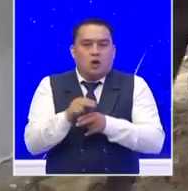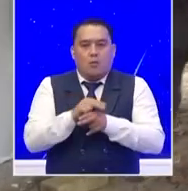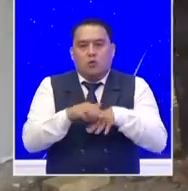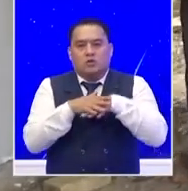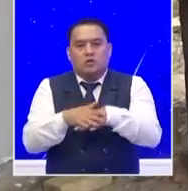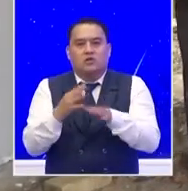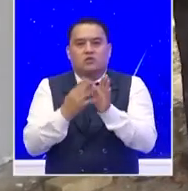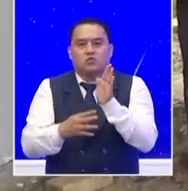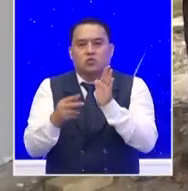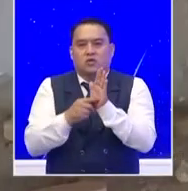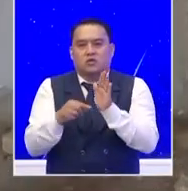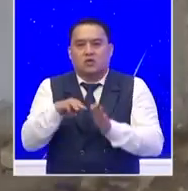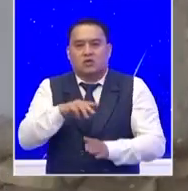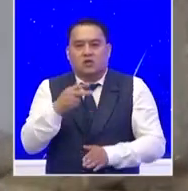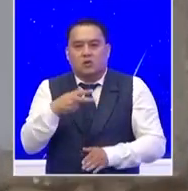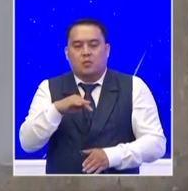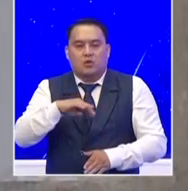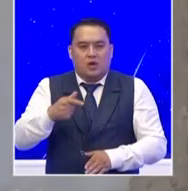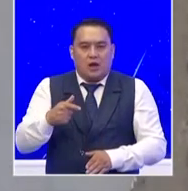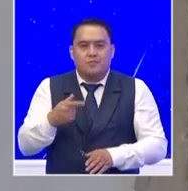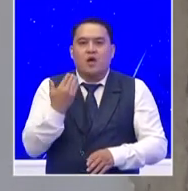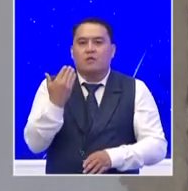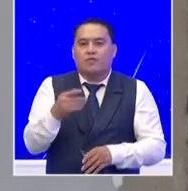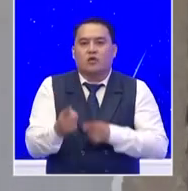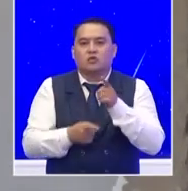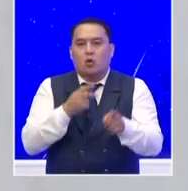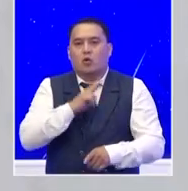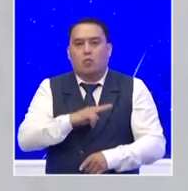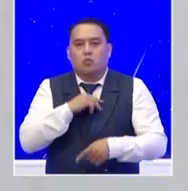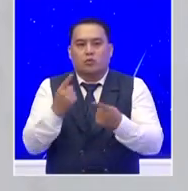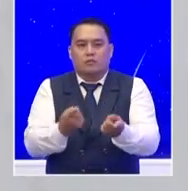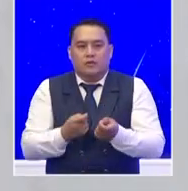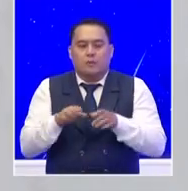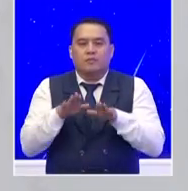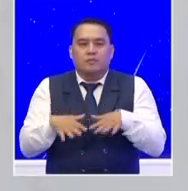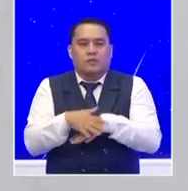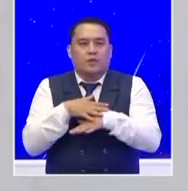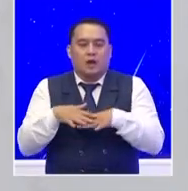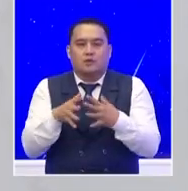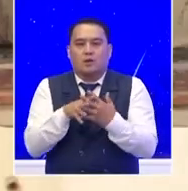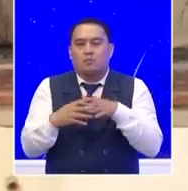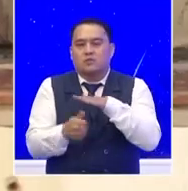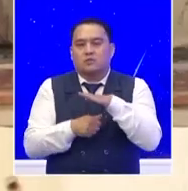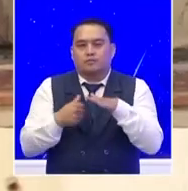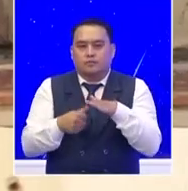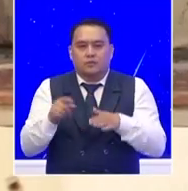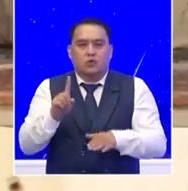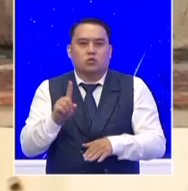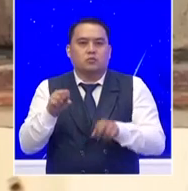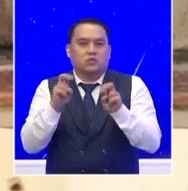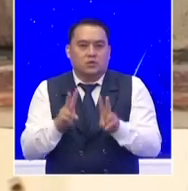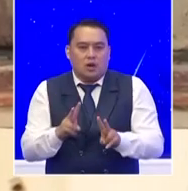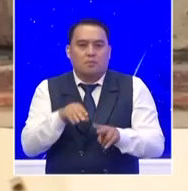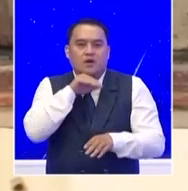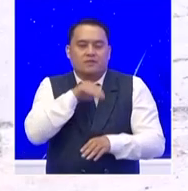выделено 933 миллиона тенге. Особенность госпрограммы в том, что к восстановительным работам привлекается местное население из числа безработных с учетом их специализации